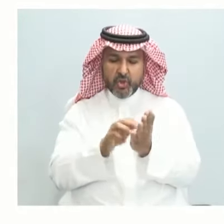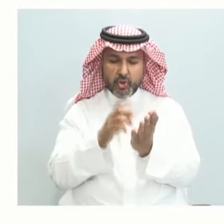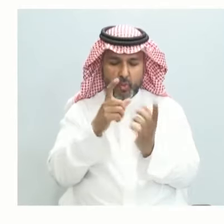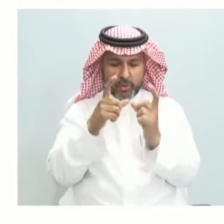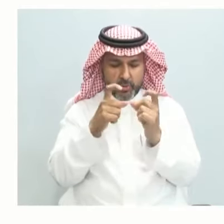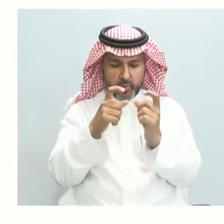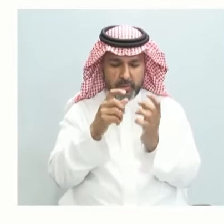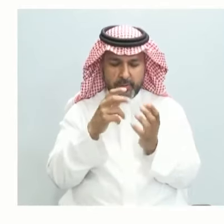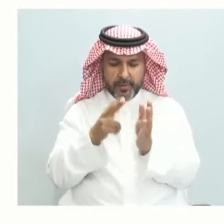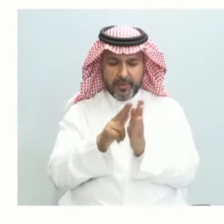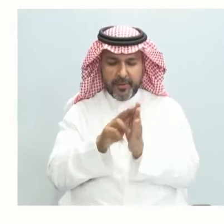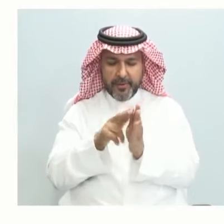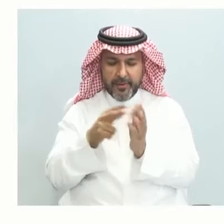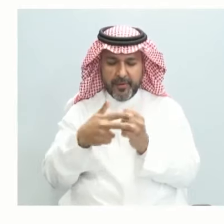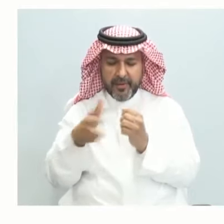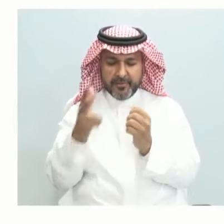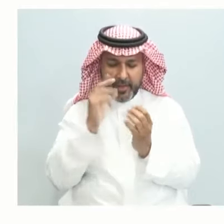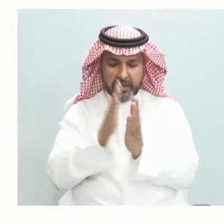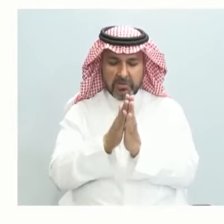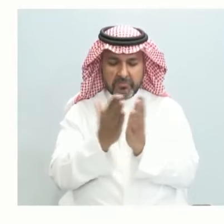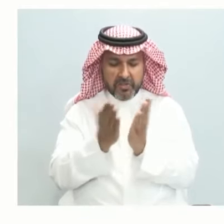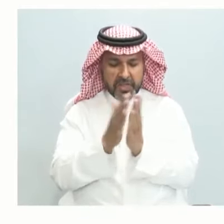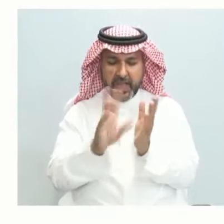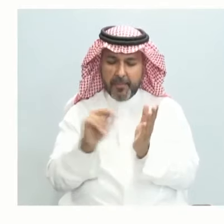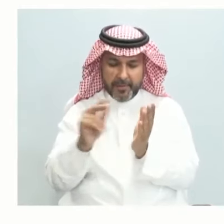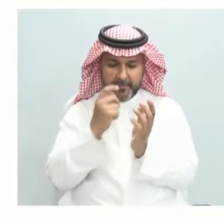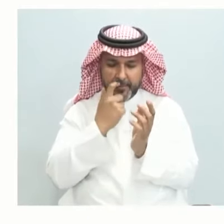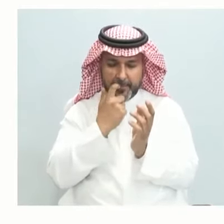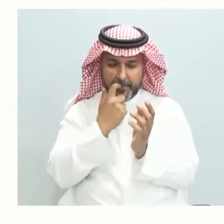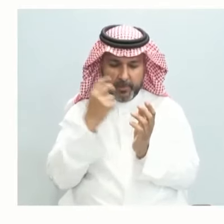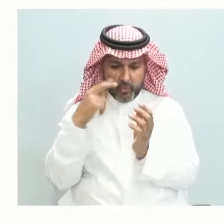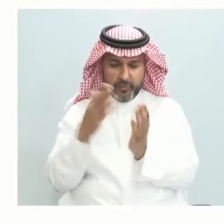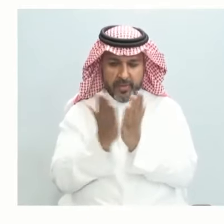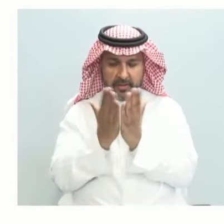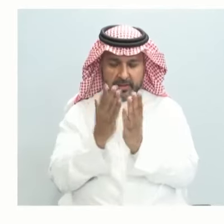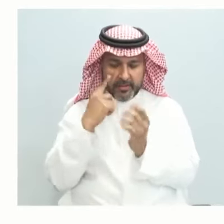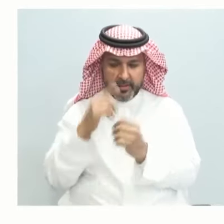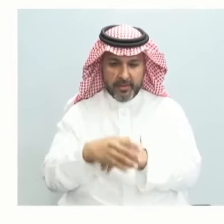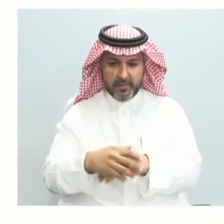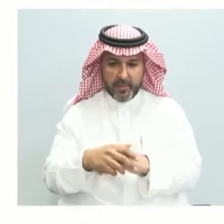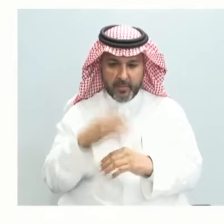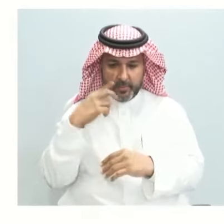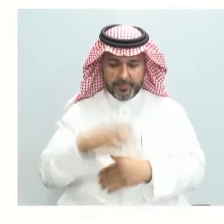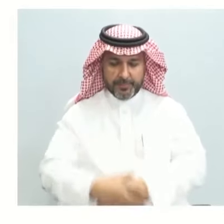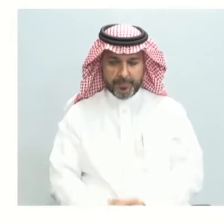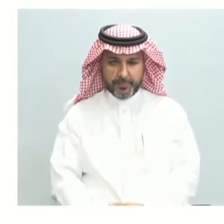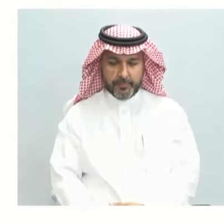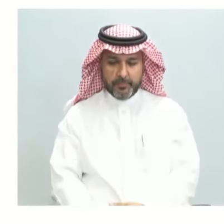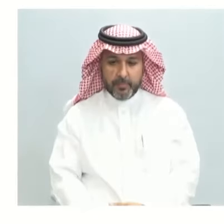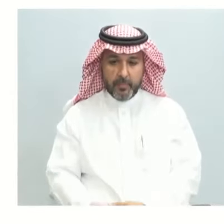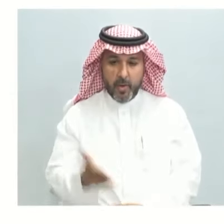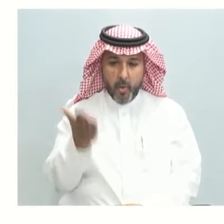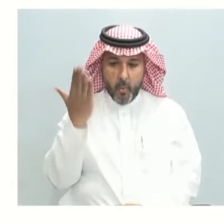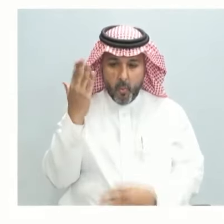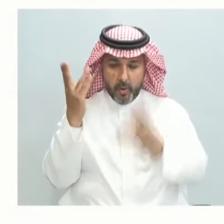درسنا فيما سبق ايجاد القاسم المشترك الاكبر لمجموعه من وحدات الحد تمام اوضحنا ذلك